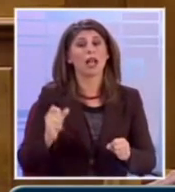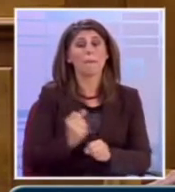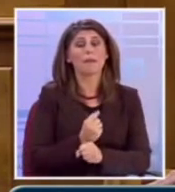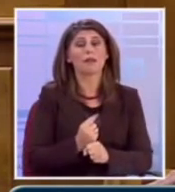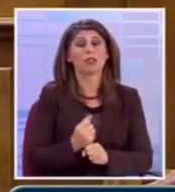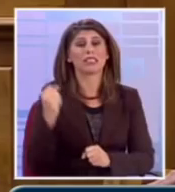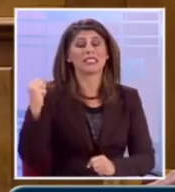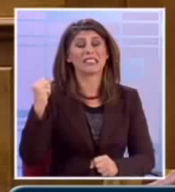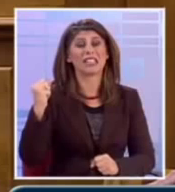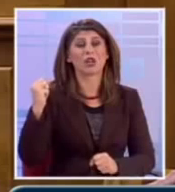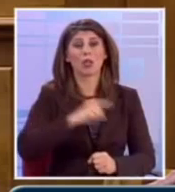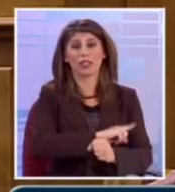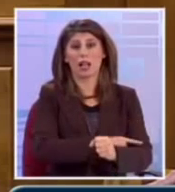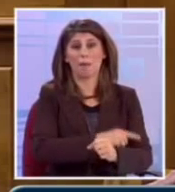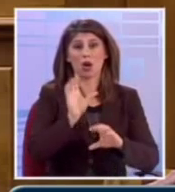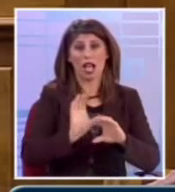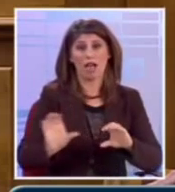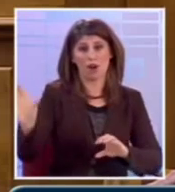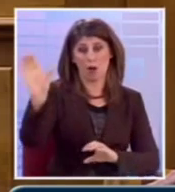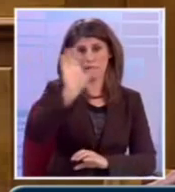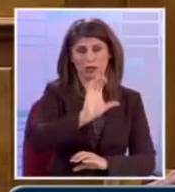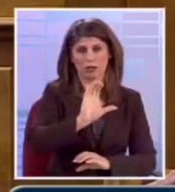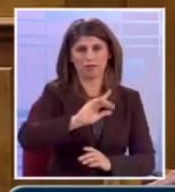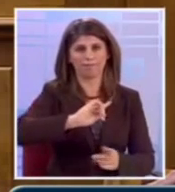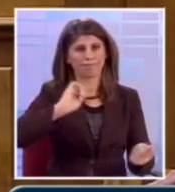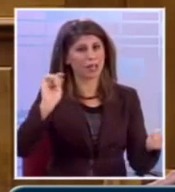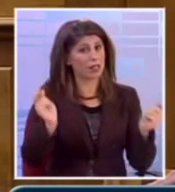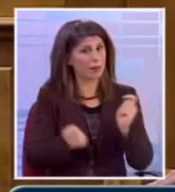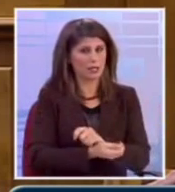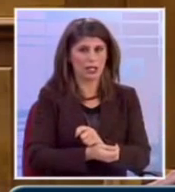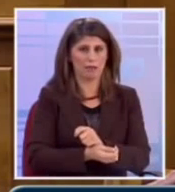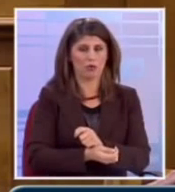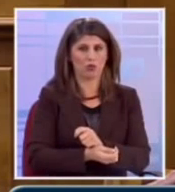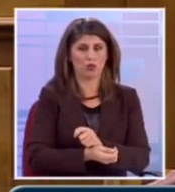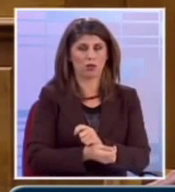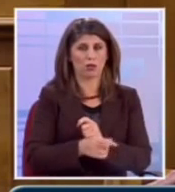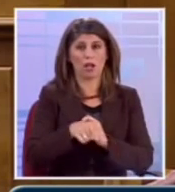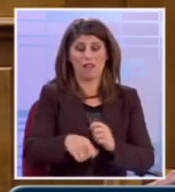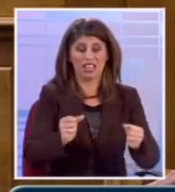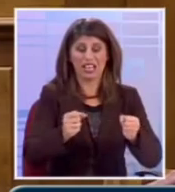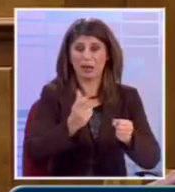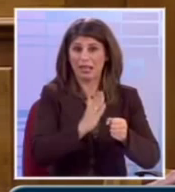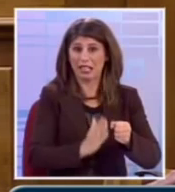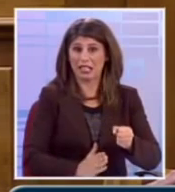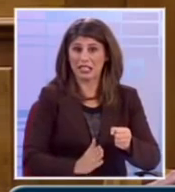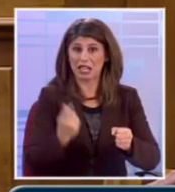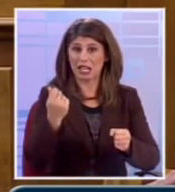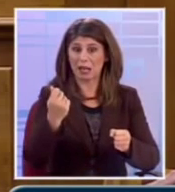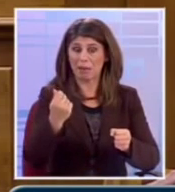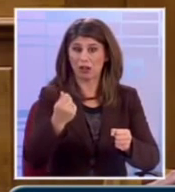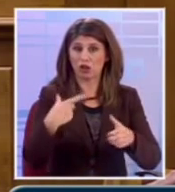κυρίαρχων δυνάμεων της Ευρώπης θα μετατρέψουν την κρίση από χρηματοπιστωτική